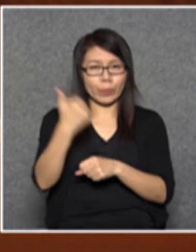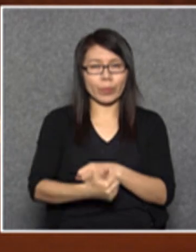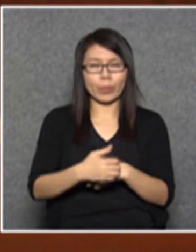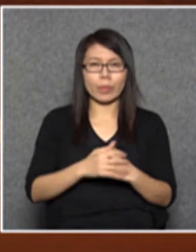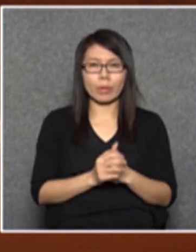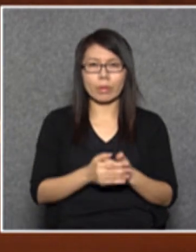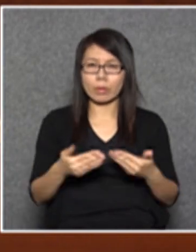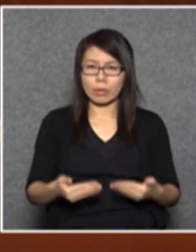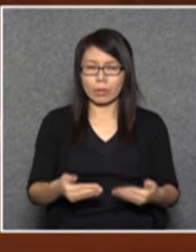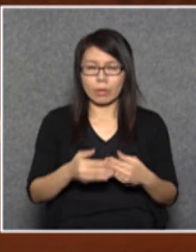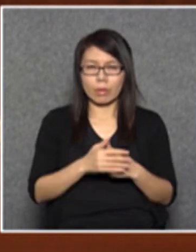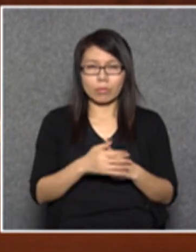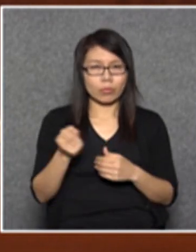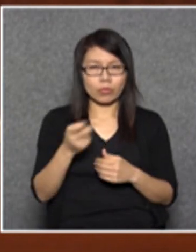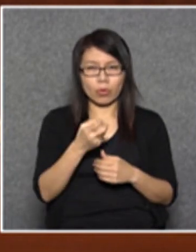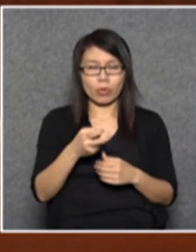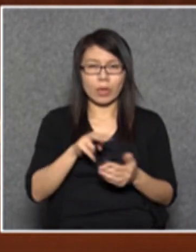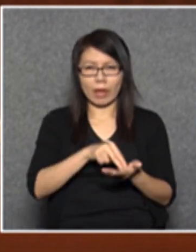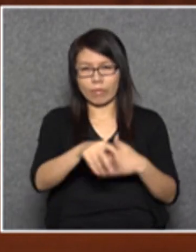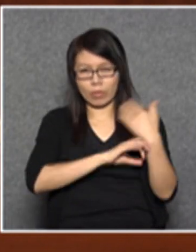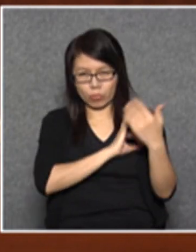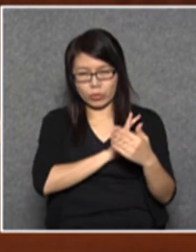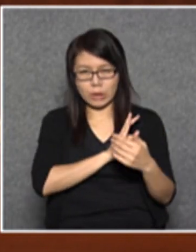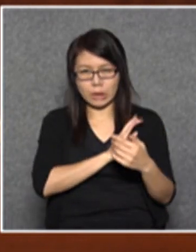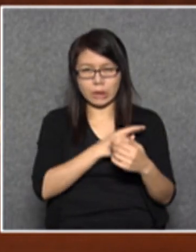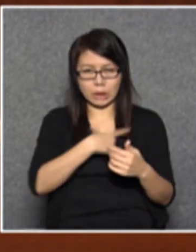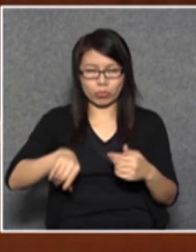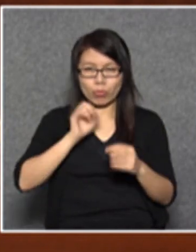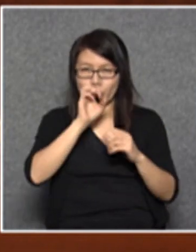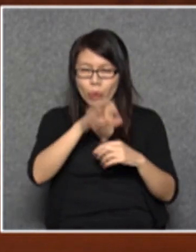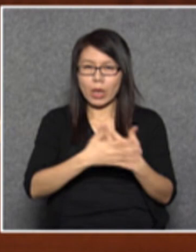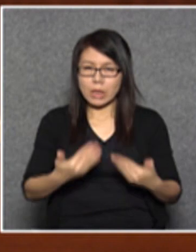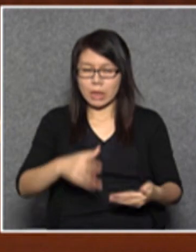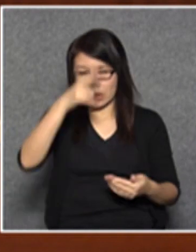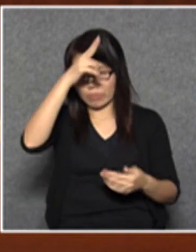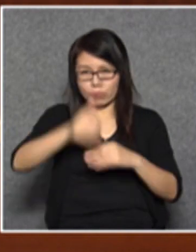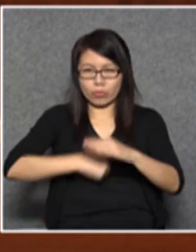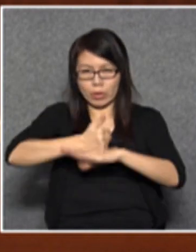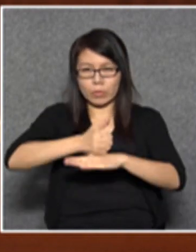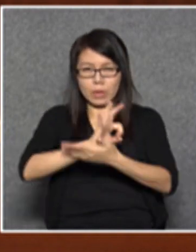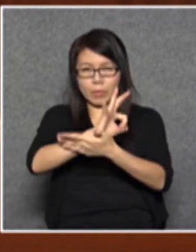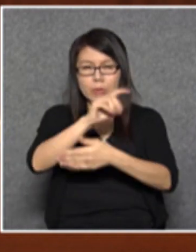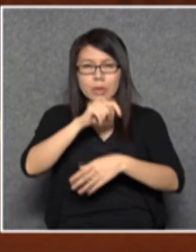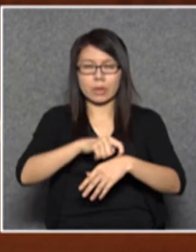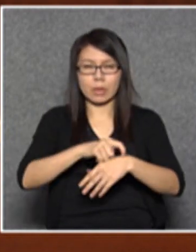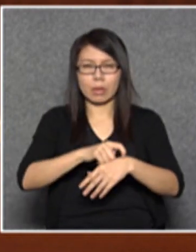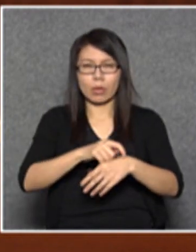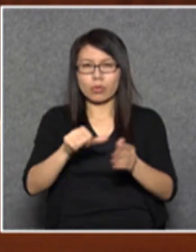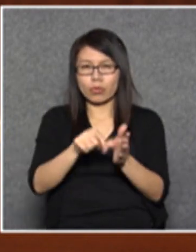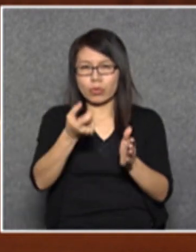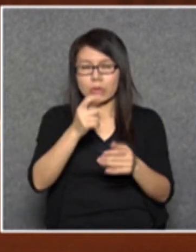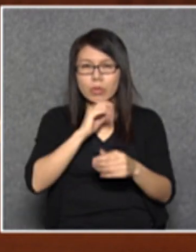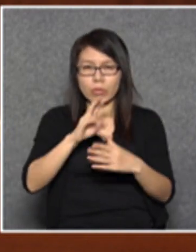喺度再向各位立法會議員報告一下，本屆特區政府上任3年，其中至少